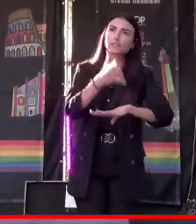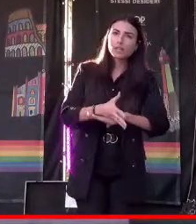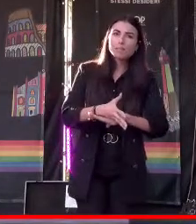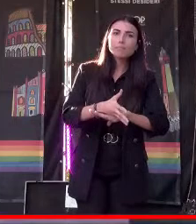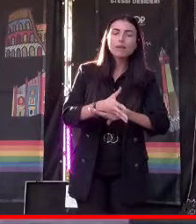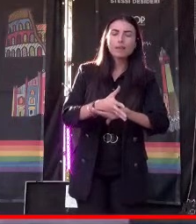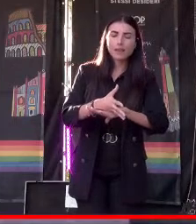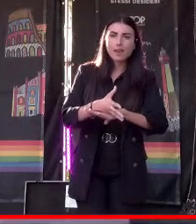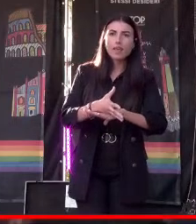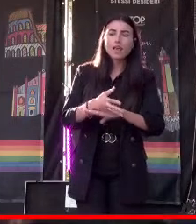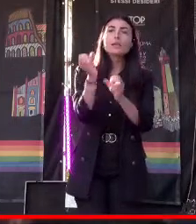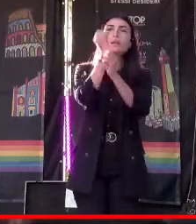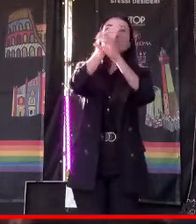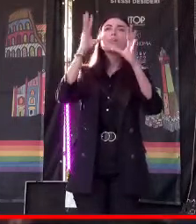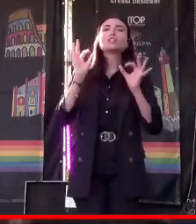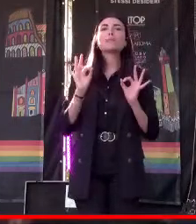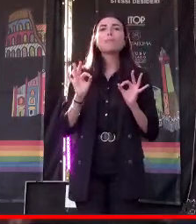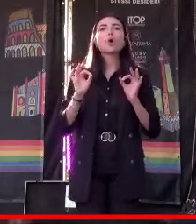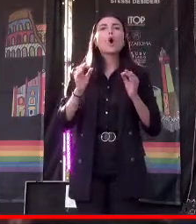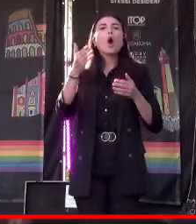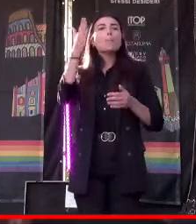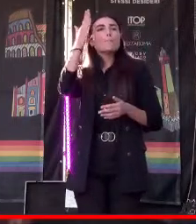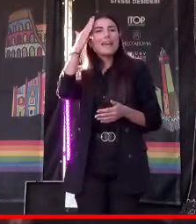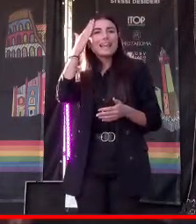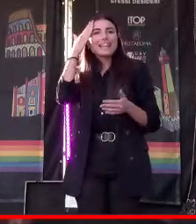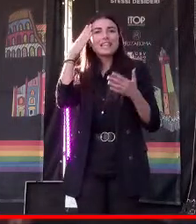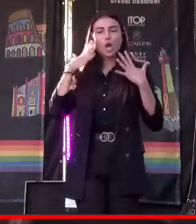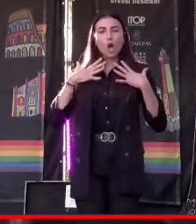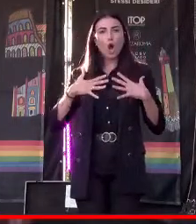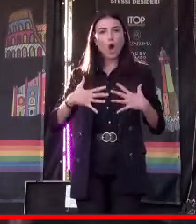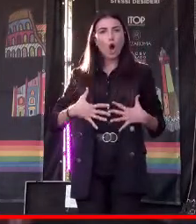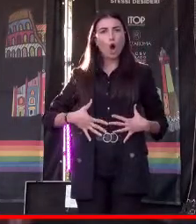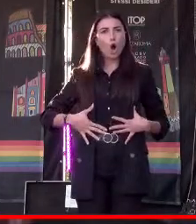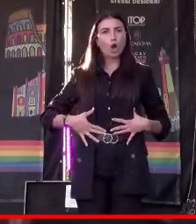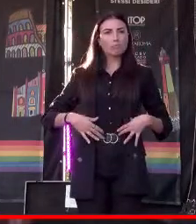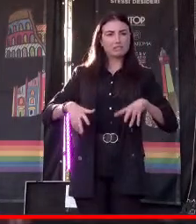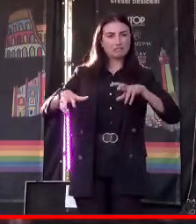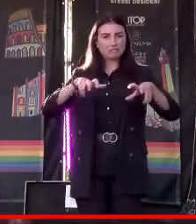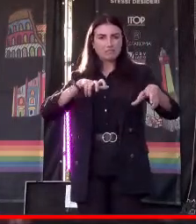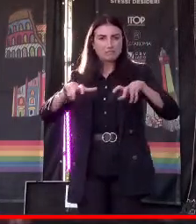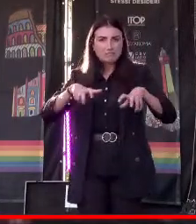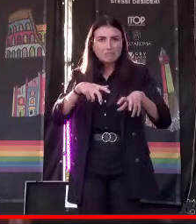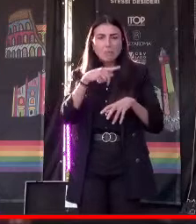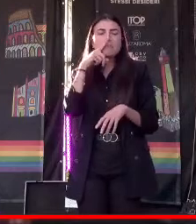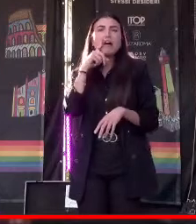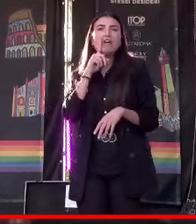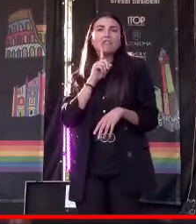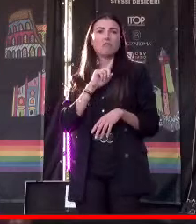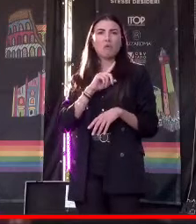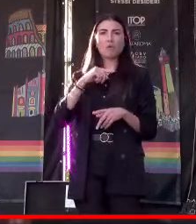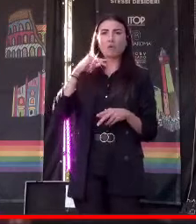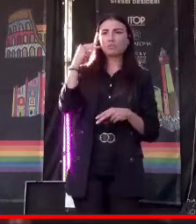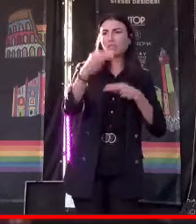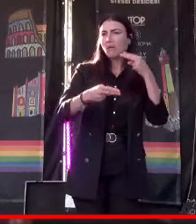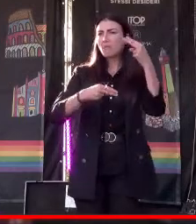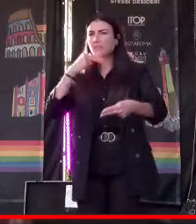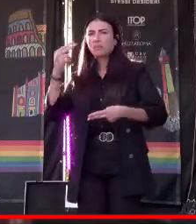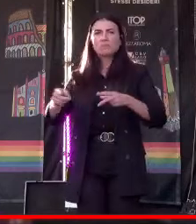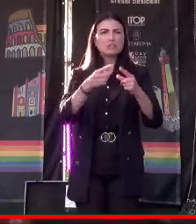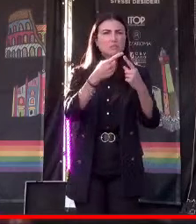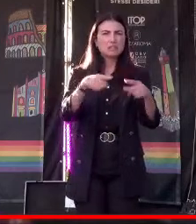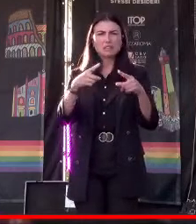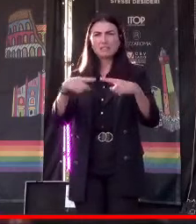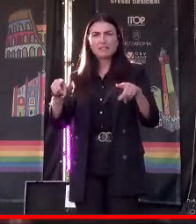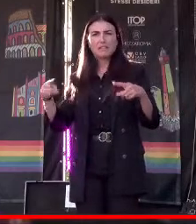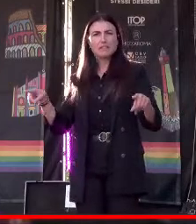immaginare appunto corpi e menti non conformi, sbilenchi, bavosi, li chiamiamo in tanti modi, spesso in modi irriverenti, che possono